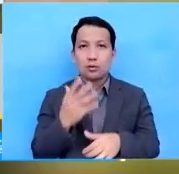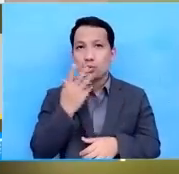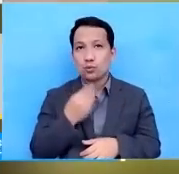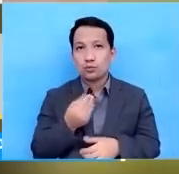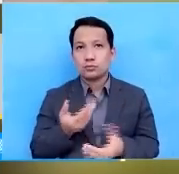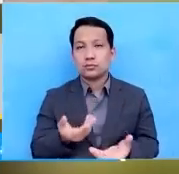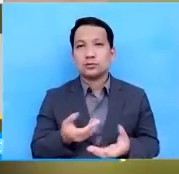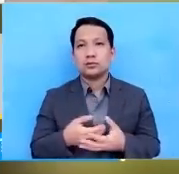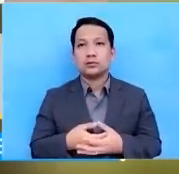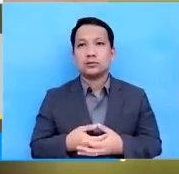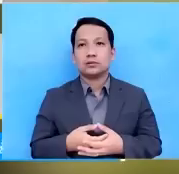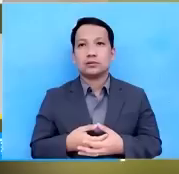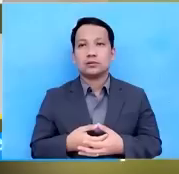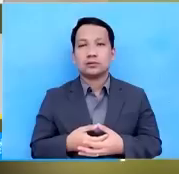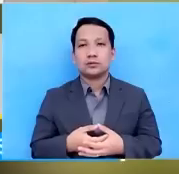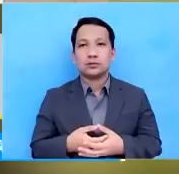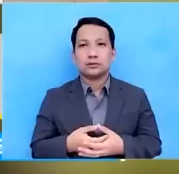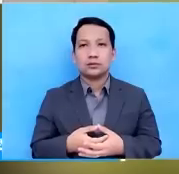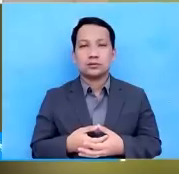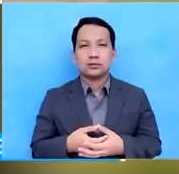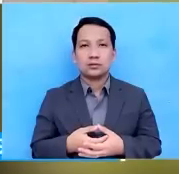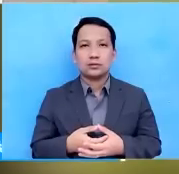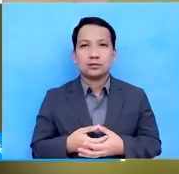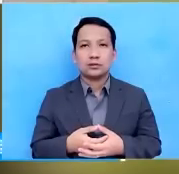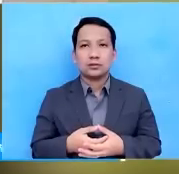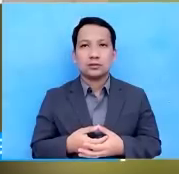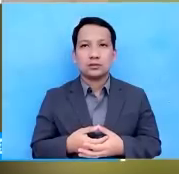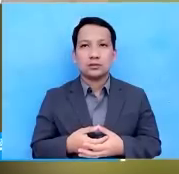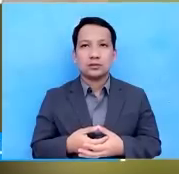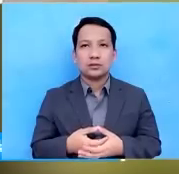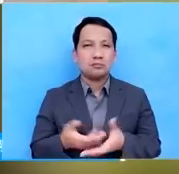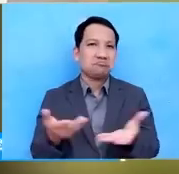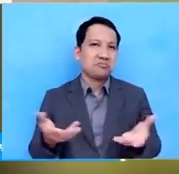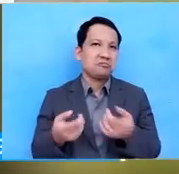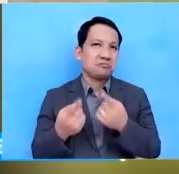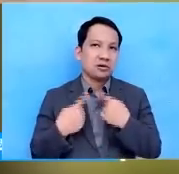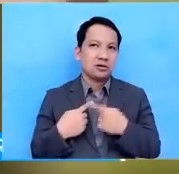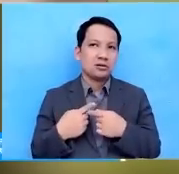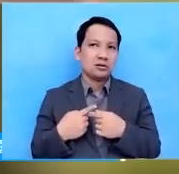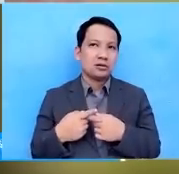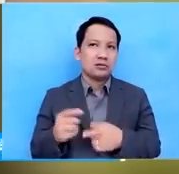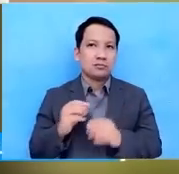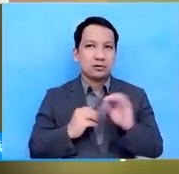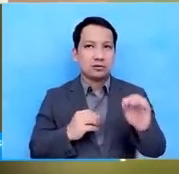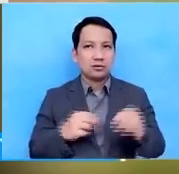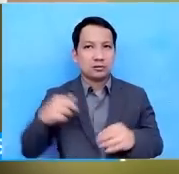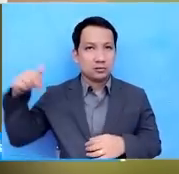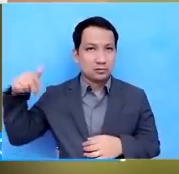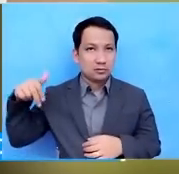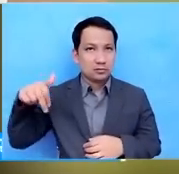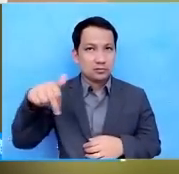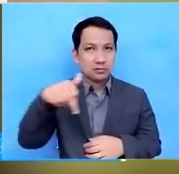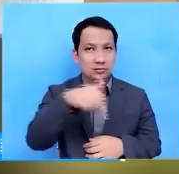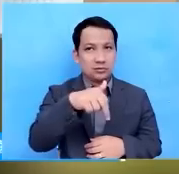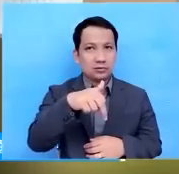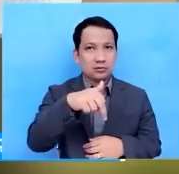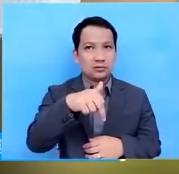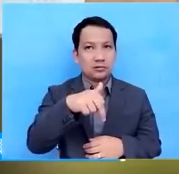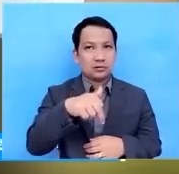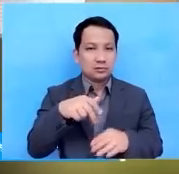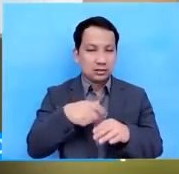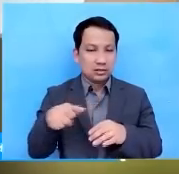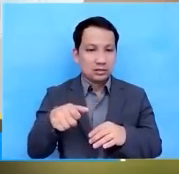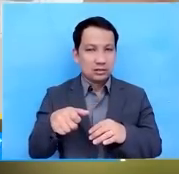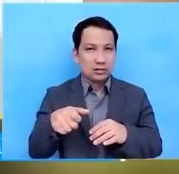sakasakali, dyan ka nga sa Resorts World mamalagi. Wala po. Naglakad lang po ako galing